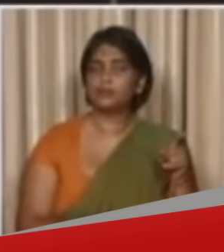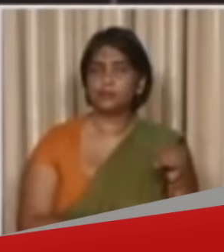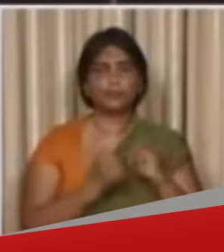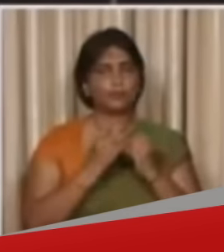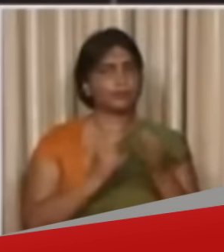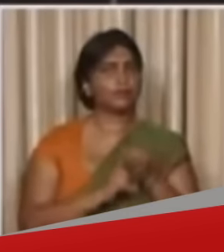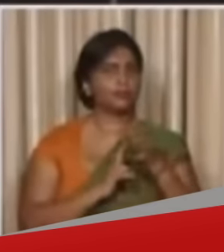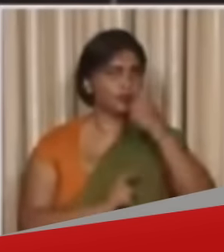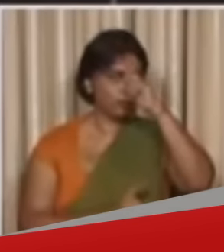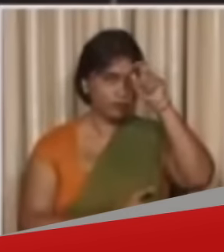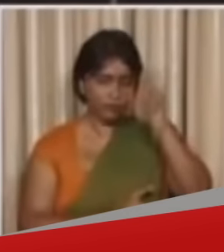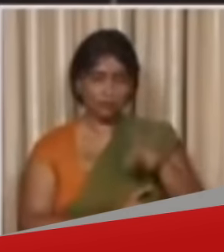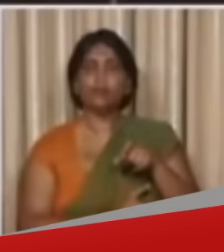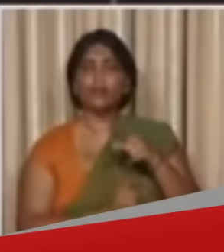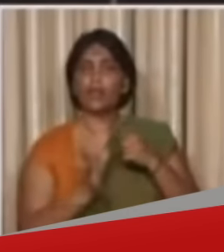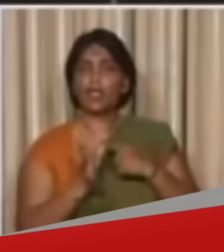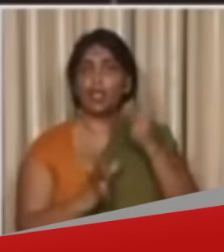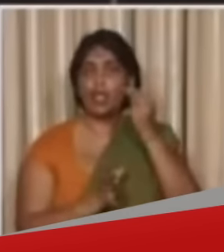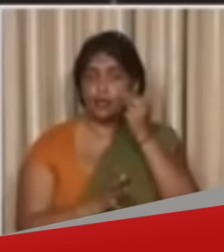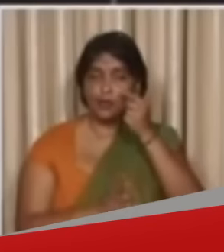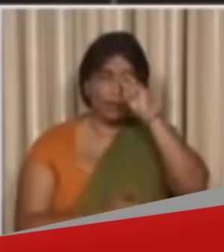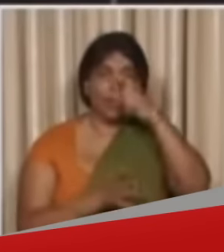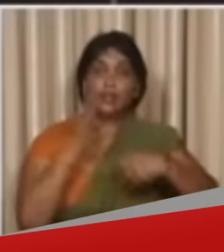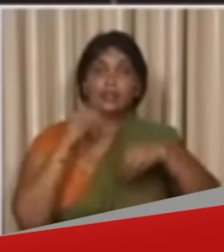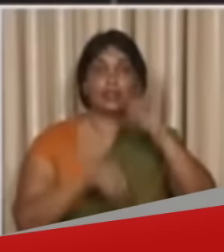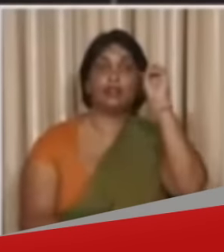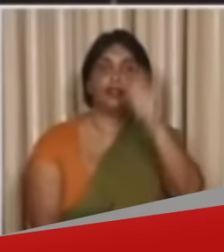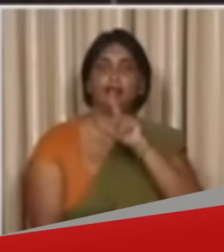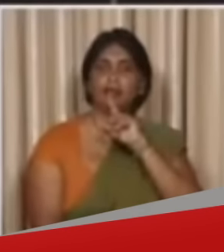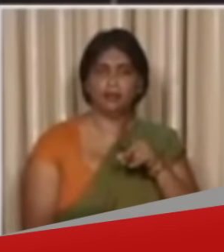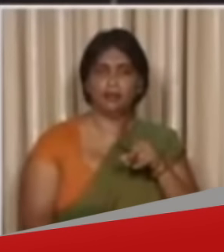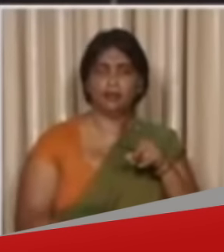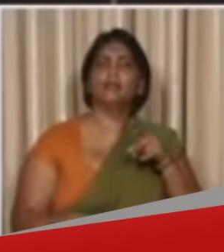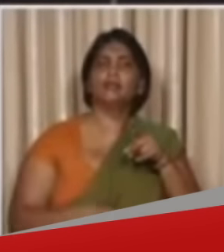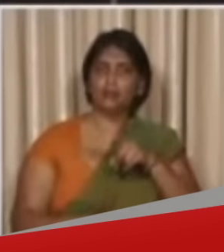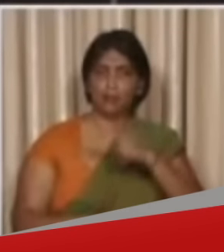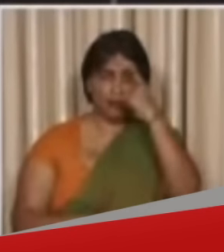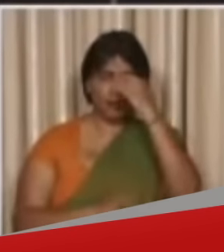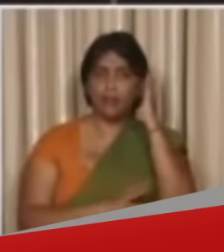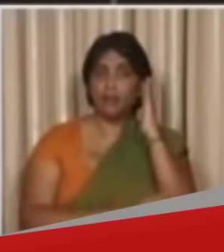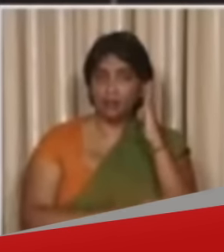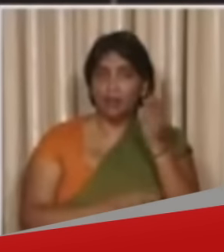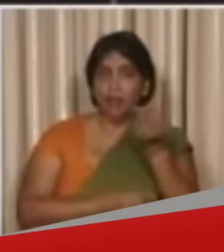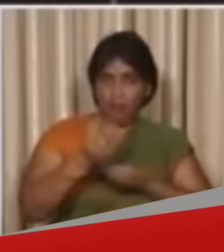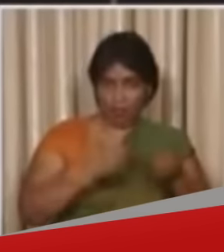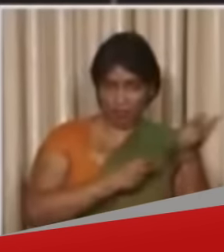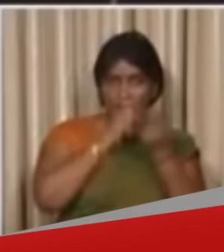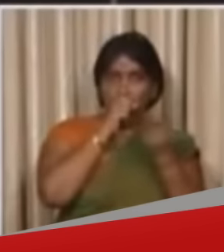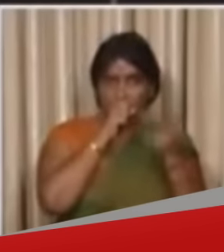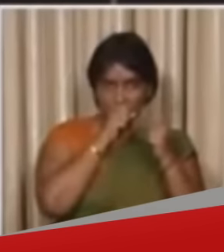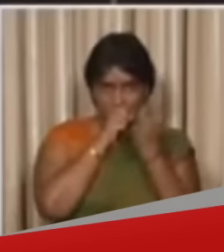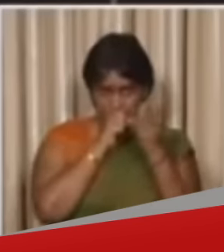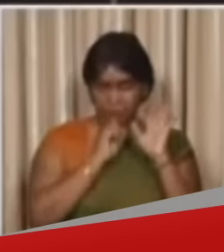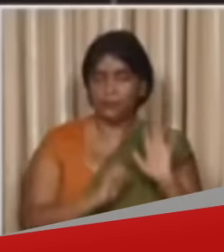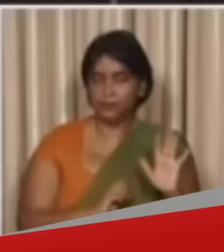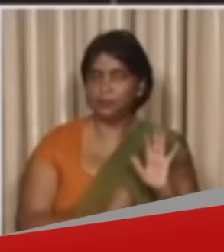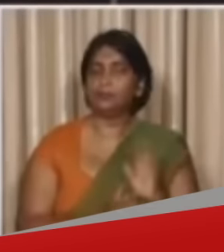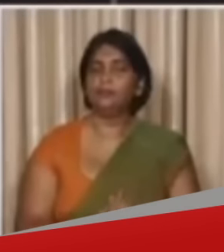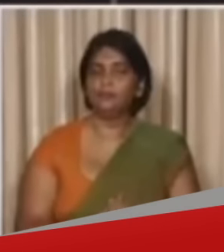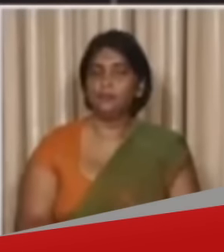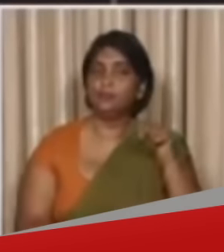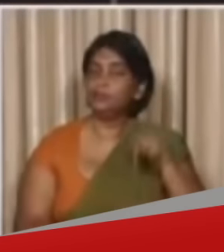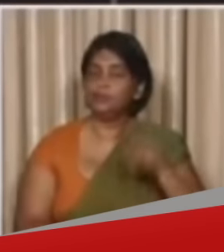ප්‍රේමදාස මහත්තයාට, අනුර දිසානායක මහත්තයාට ඡන්ද දෙන්න කියන්නේ? ඒ කියන්නේ කාදිනල් උන්නාස්සේගේ ඩීල් එක තියන්නේ ඒ දෙන්නත් එක්ක විතරද? දැන්